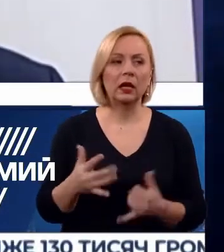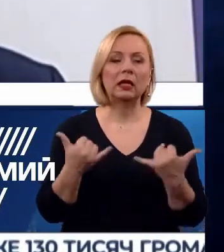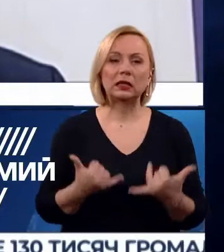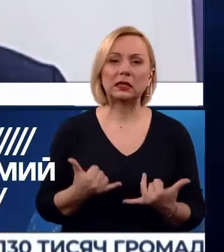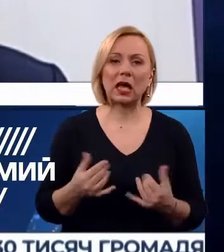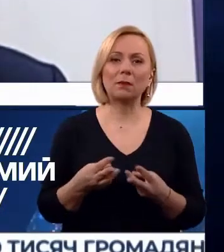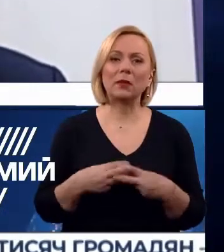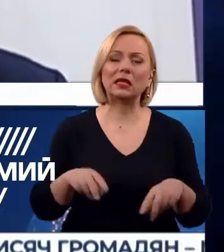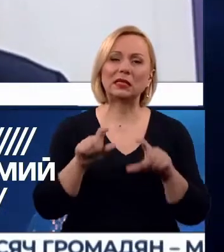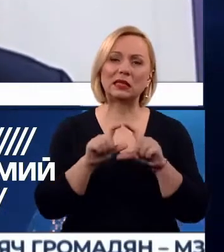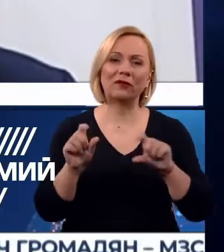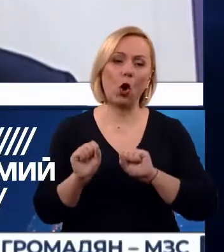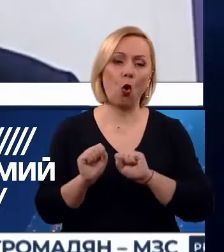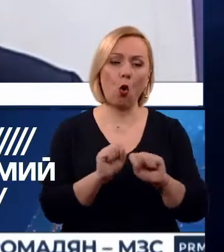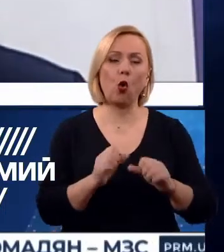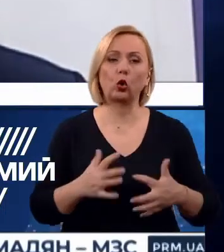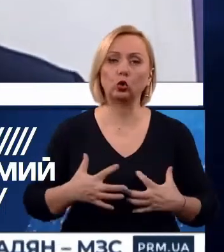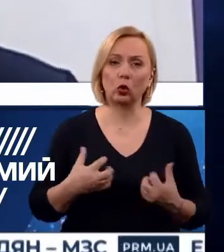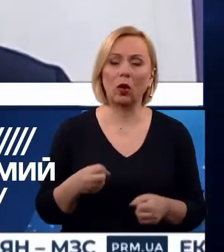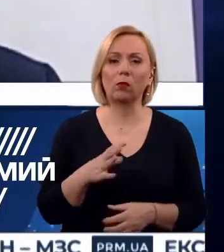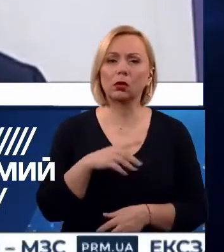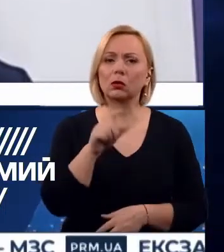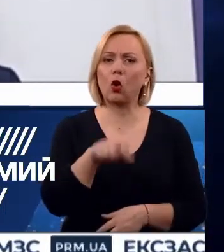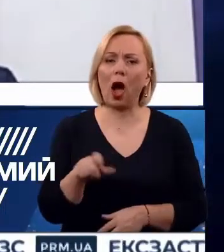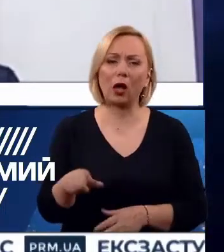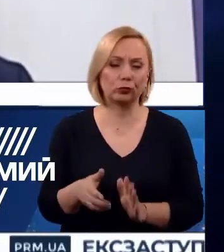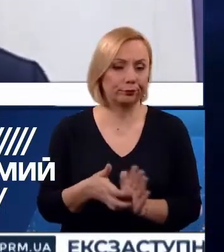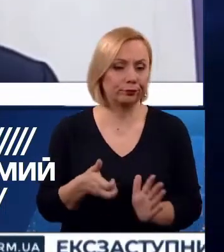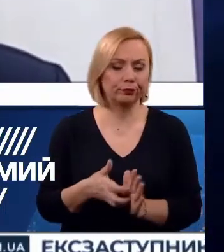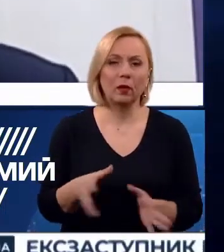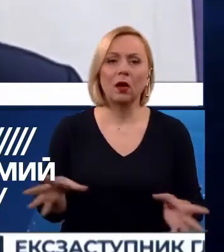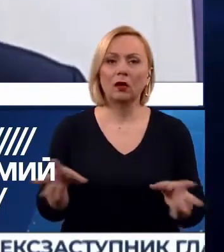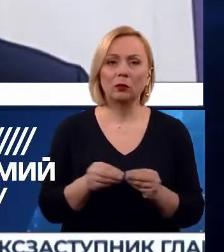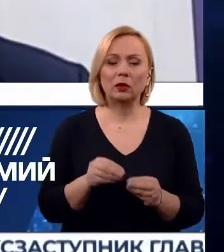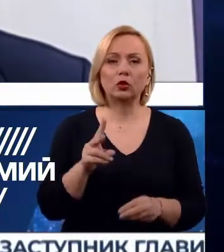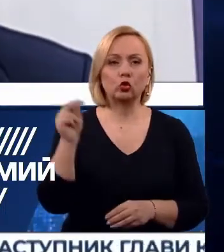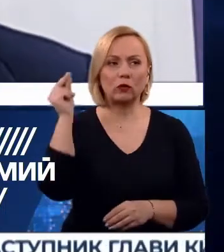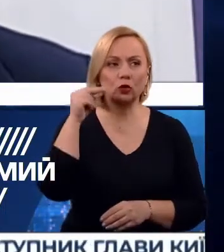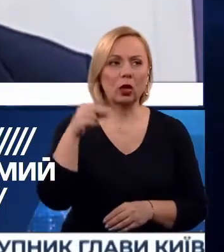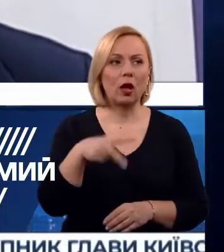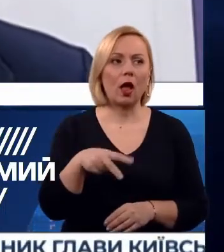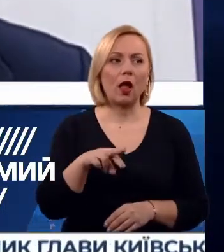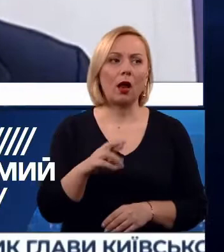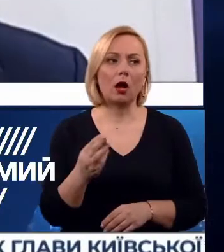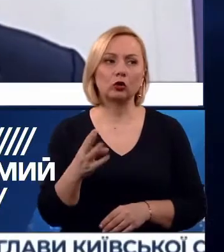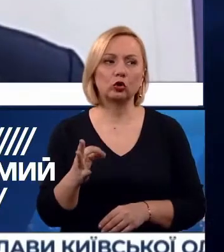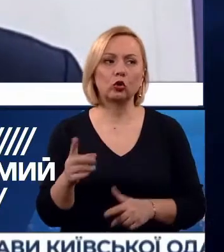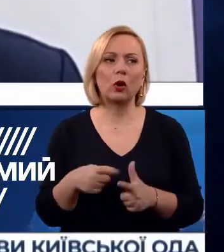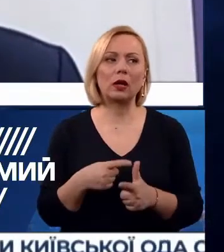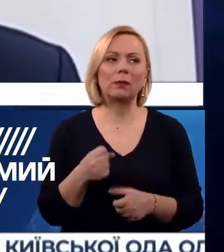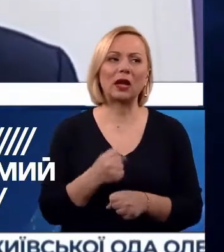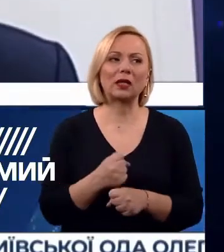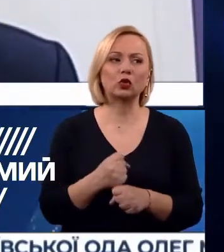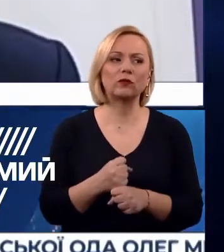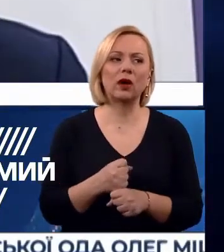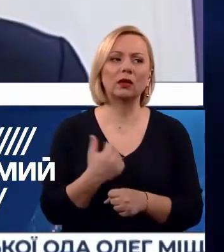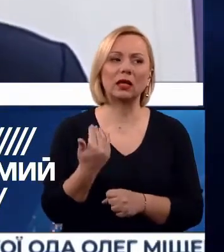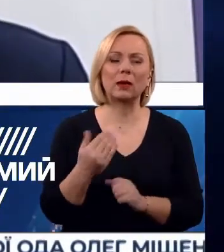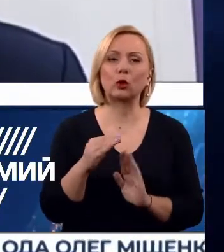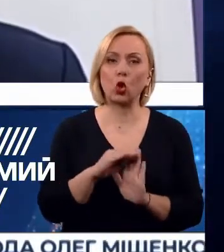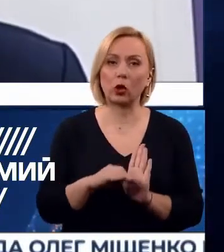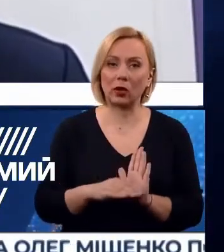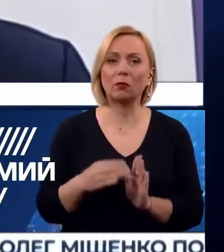в Міністерстві охорони здоров'я був кадровий голос. Всі, хто вчився з паном Ляшком або працював в їх грантових програмах, вони вже